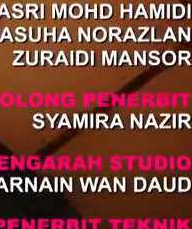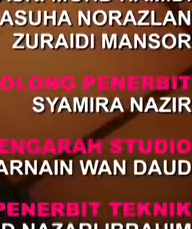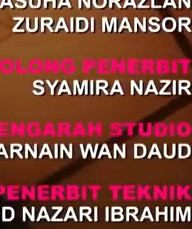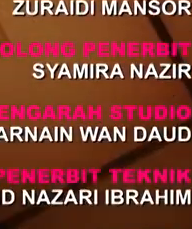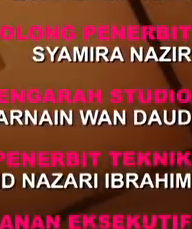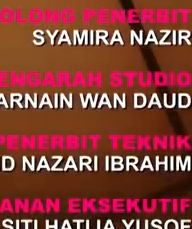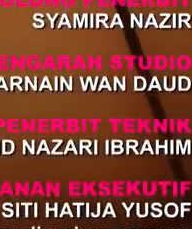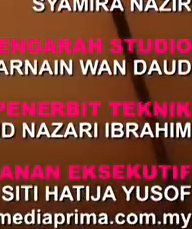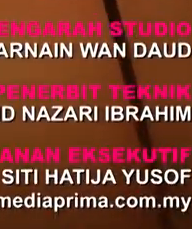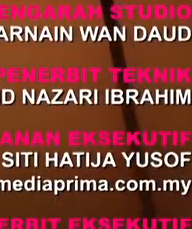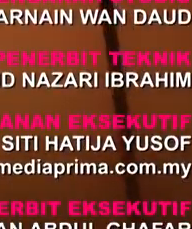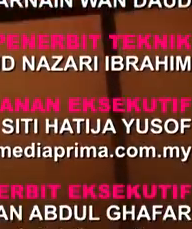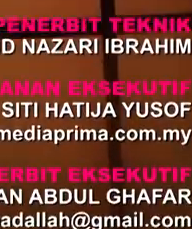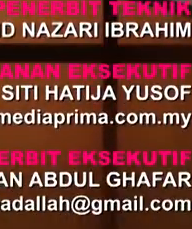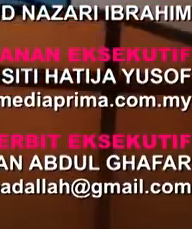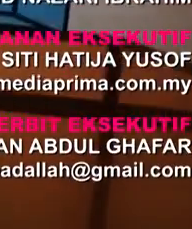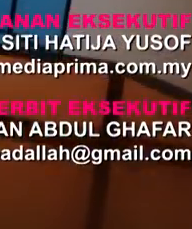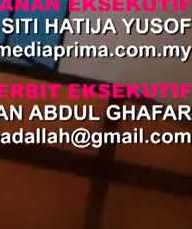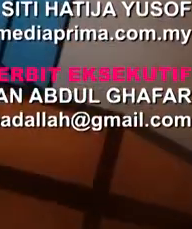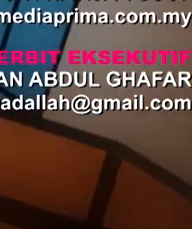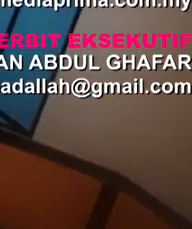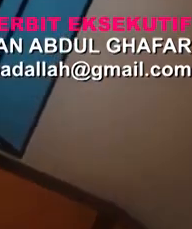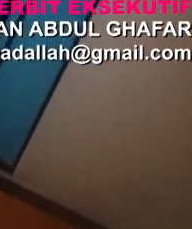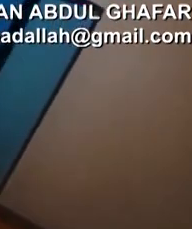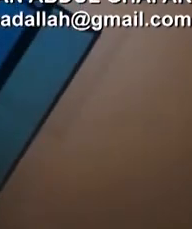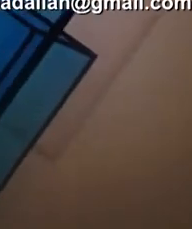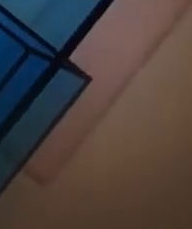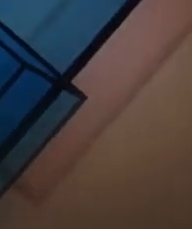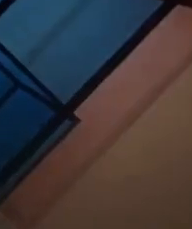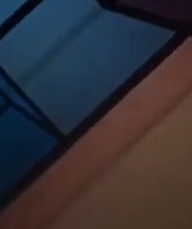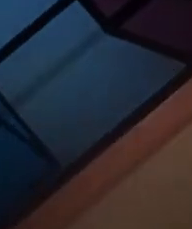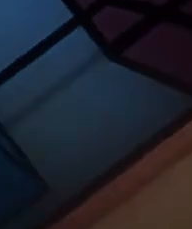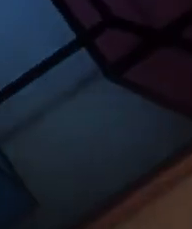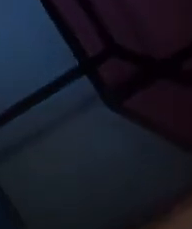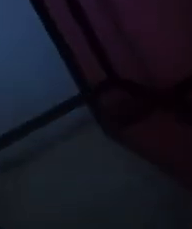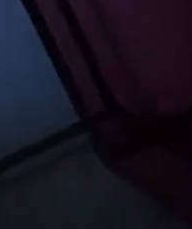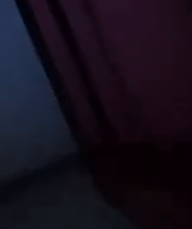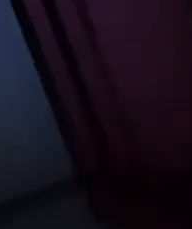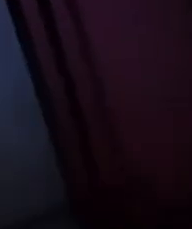Yung Rana Rana itu